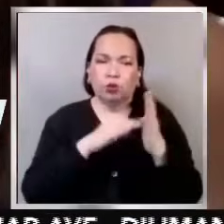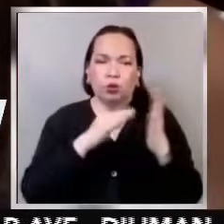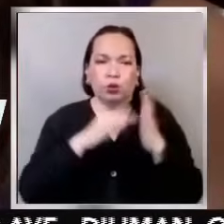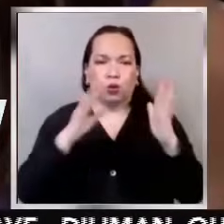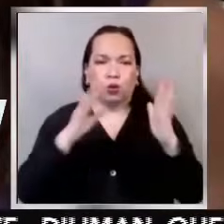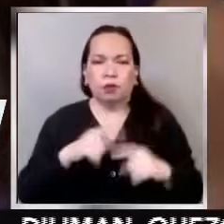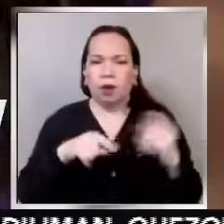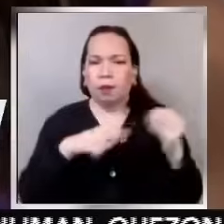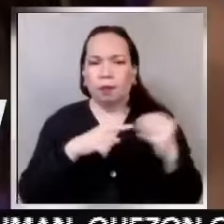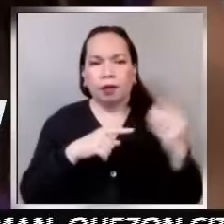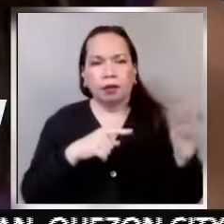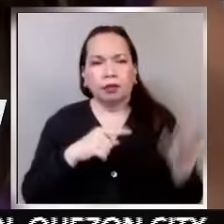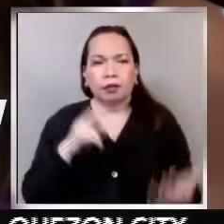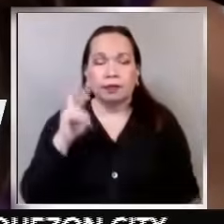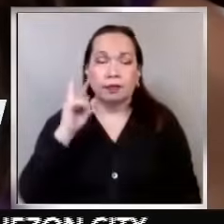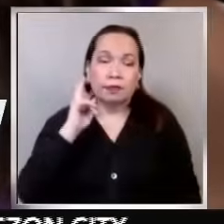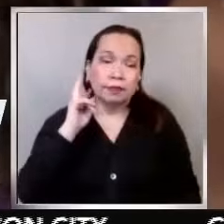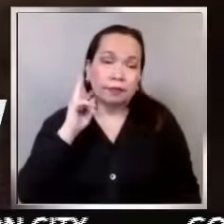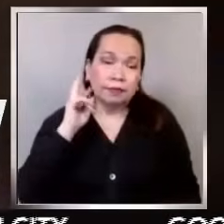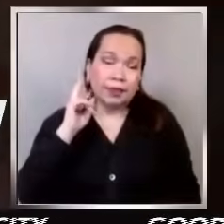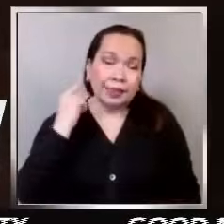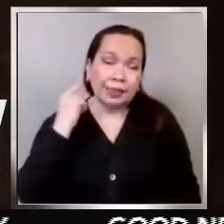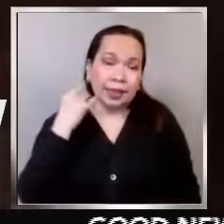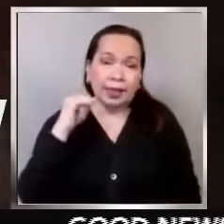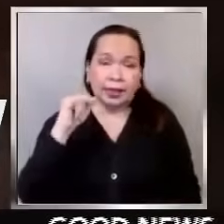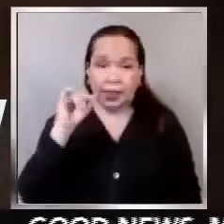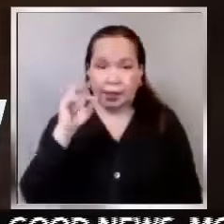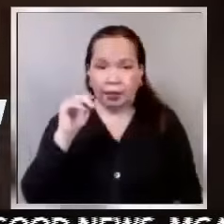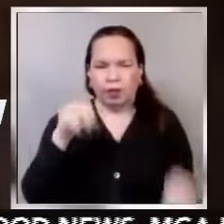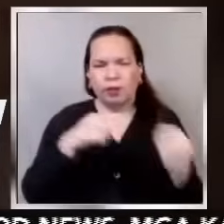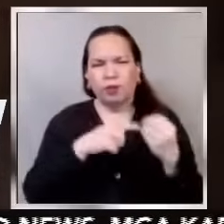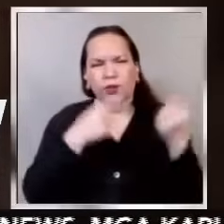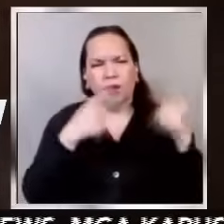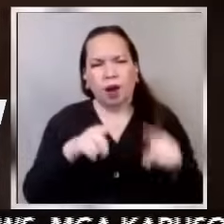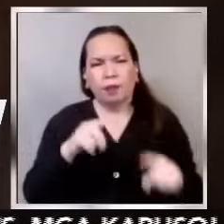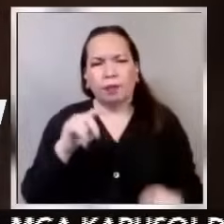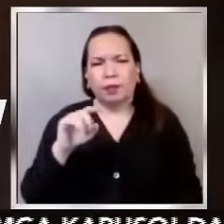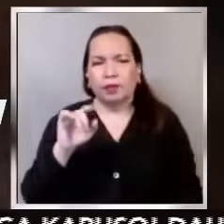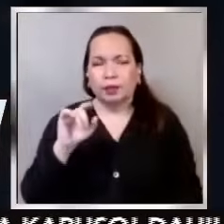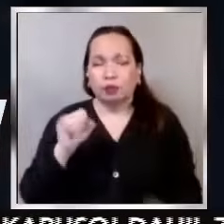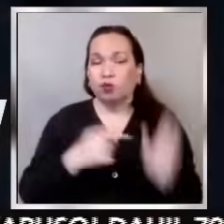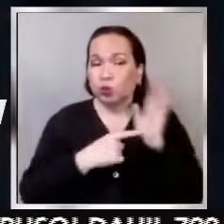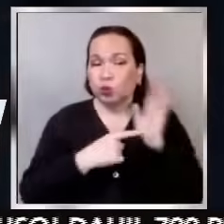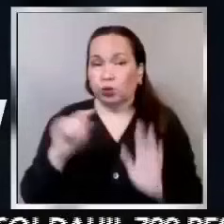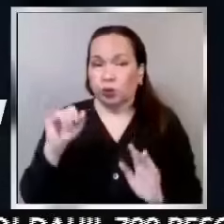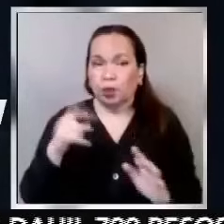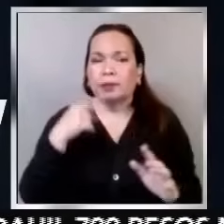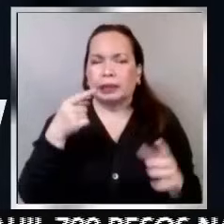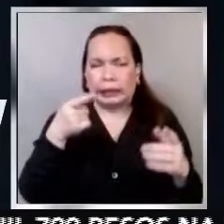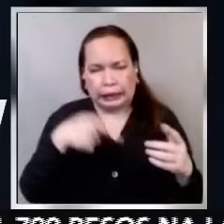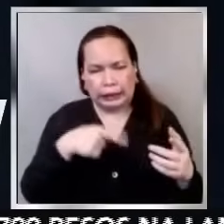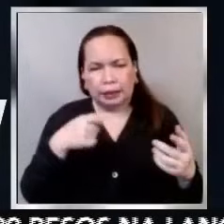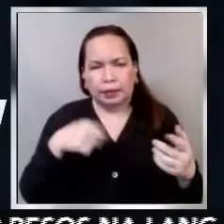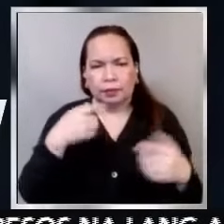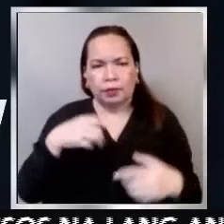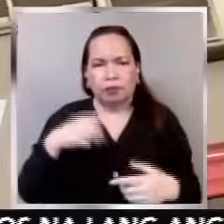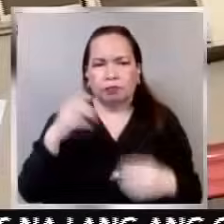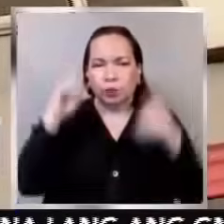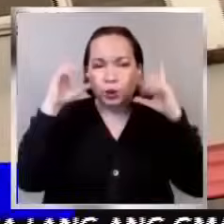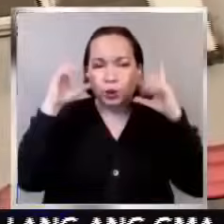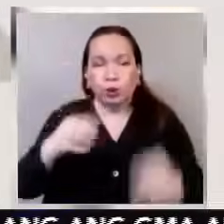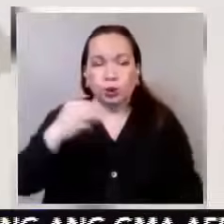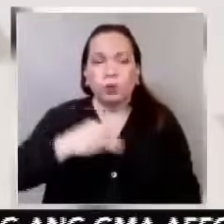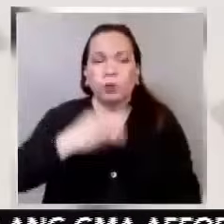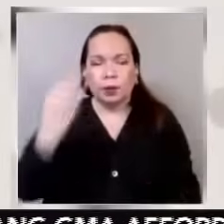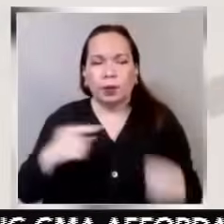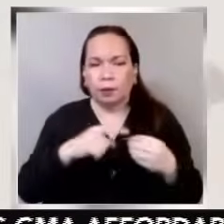ng controversial na episode ng It's Showtime. Ang episode na ito ang naging basehan ng pagsuspinde ng MTRCB sa programa.